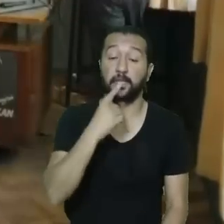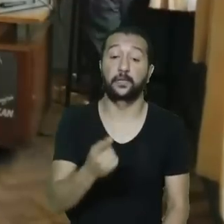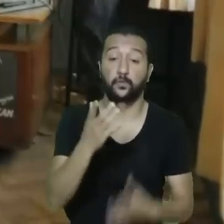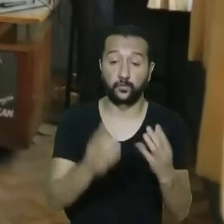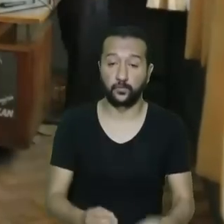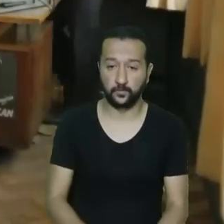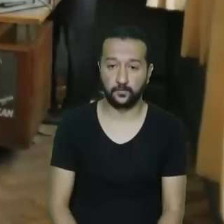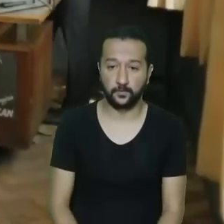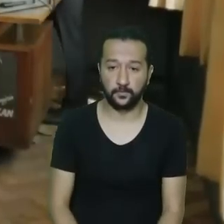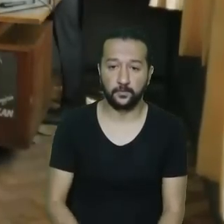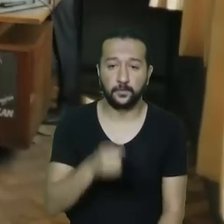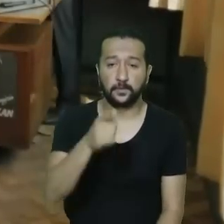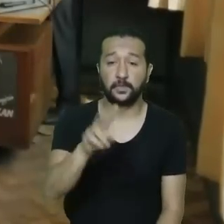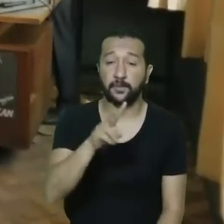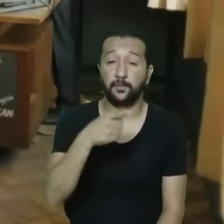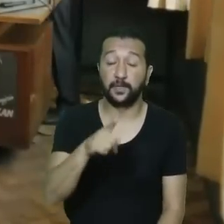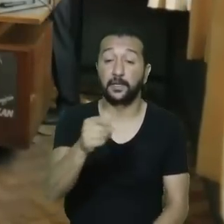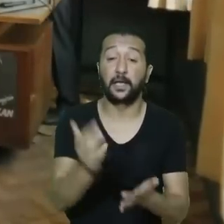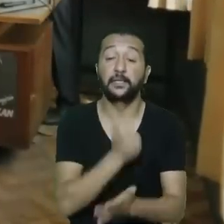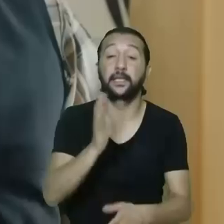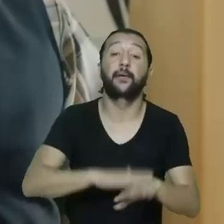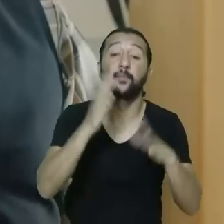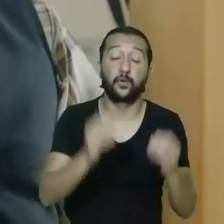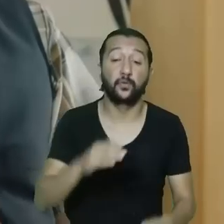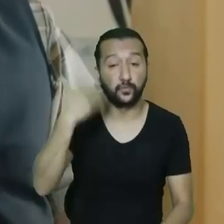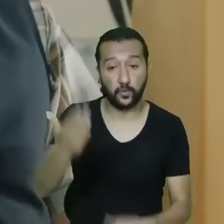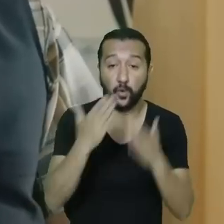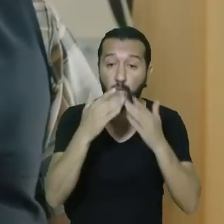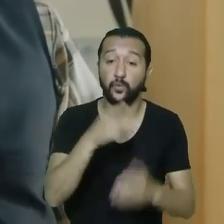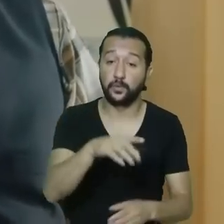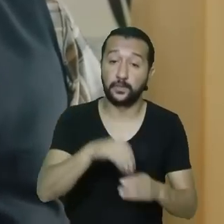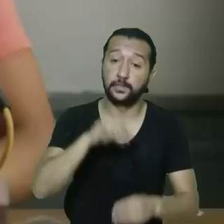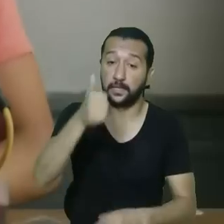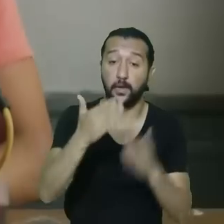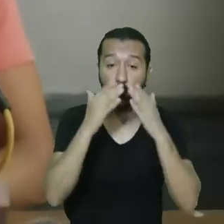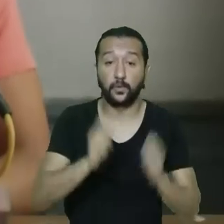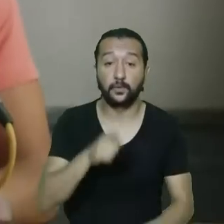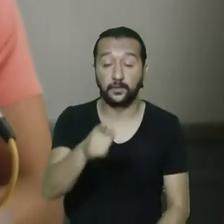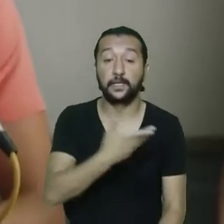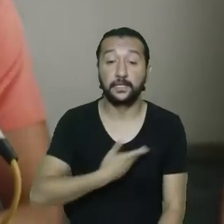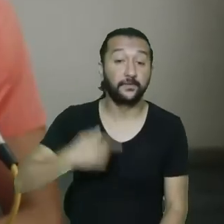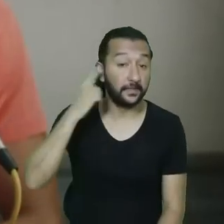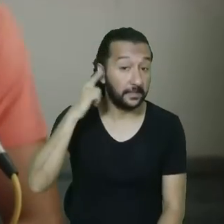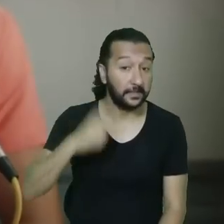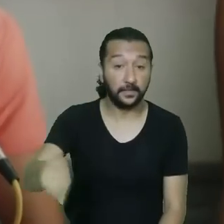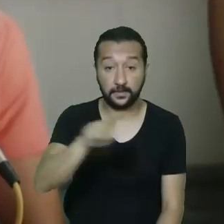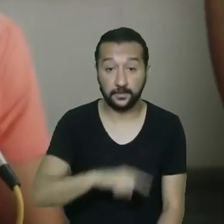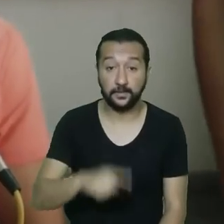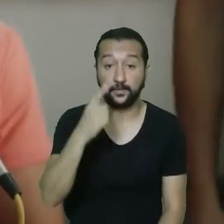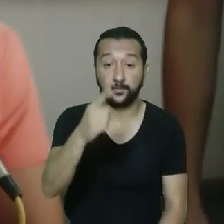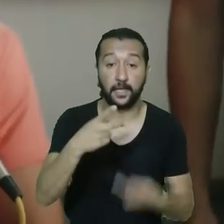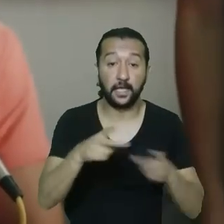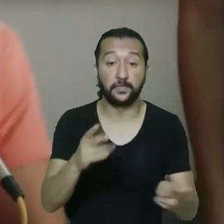liradan. Lan 20.000 lirayı da kazanmayı gönüm. Sonra oku sonuna da yarın oku. Sevgili dinleyenler,